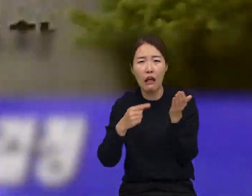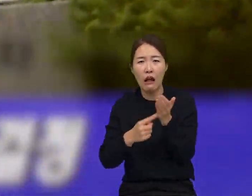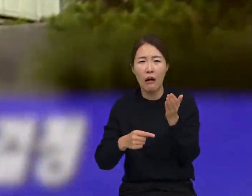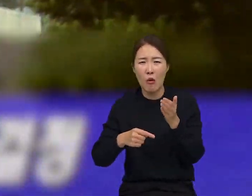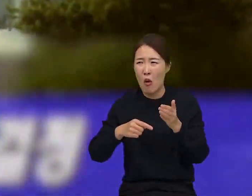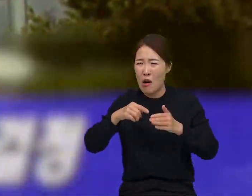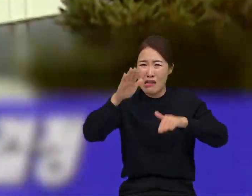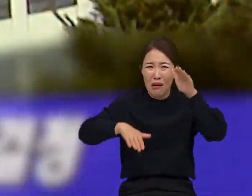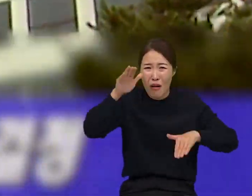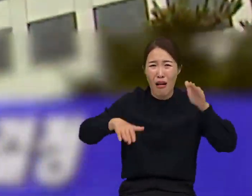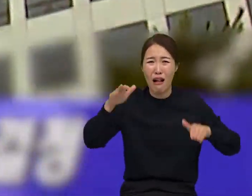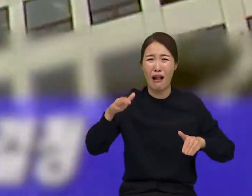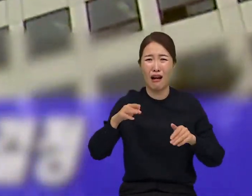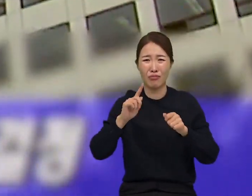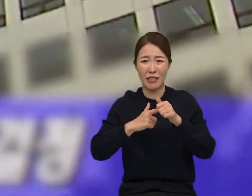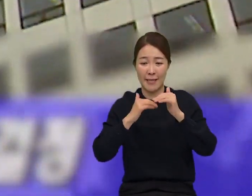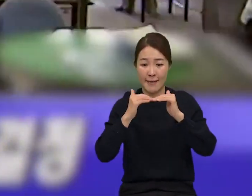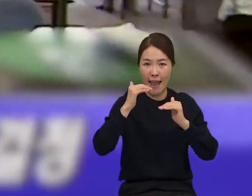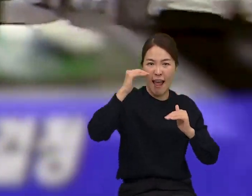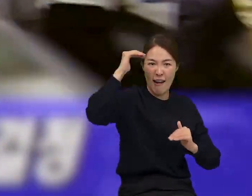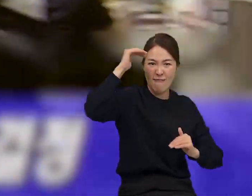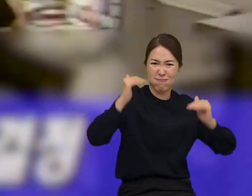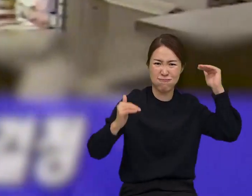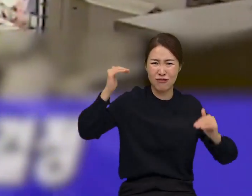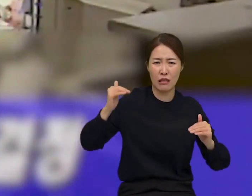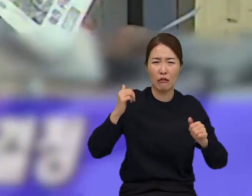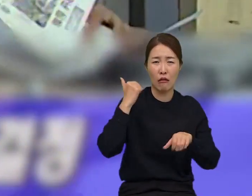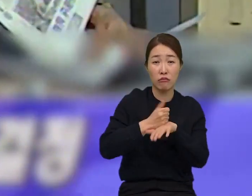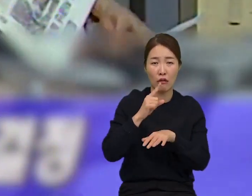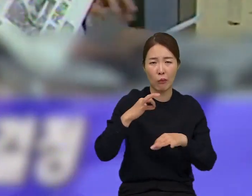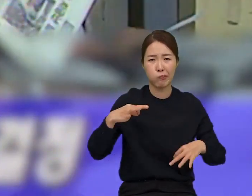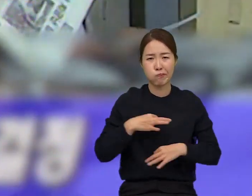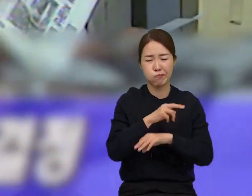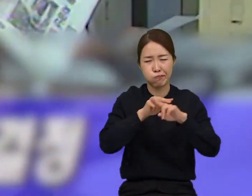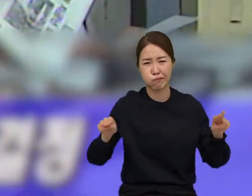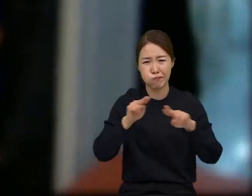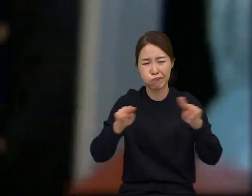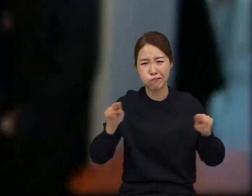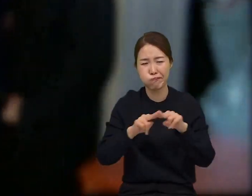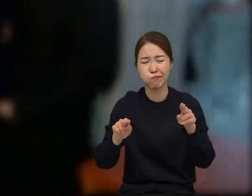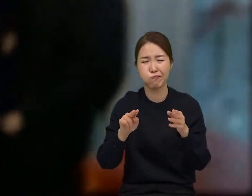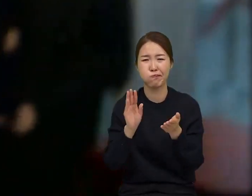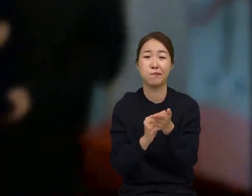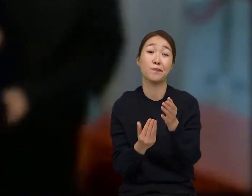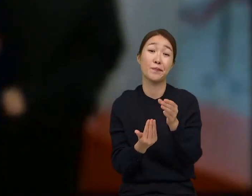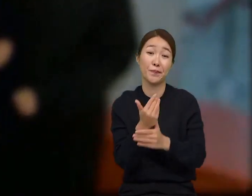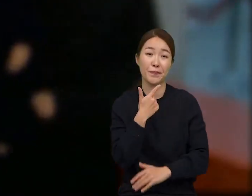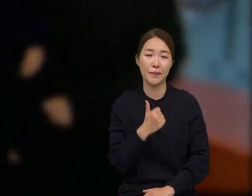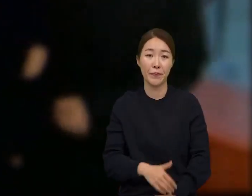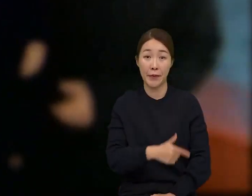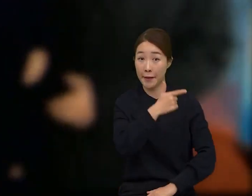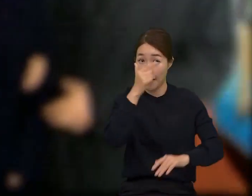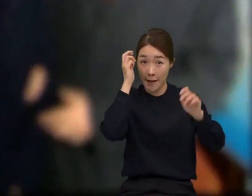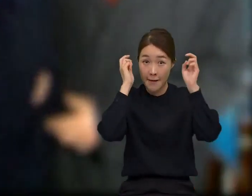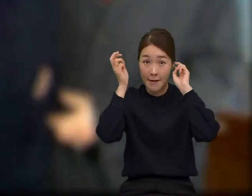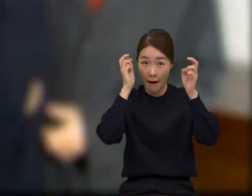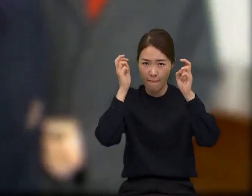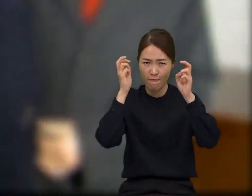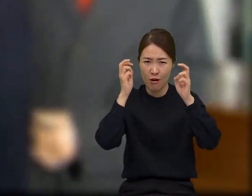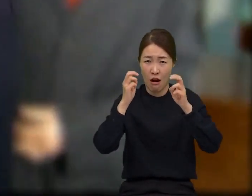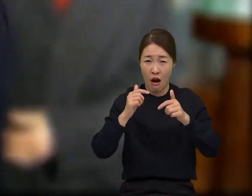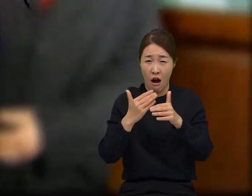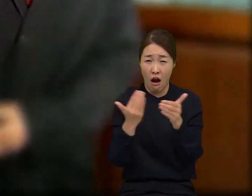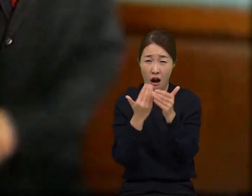무분별한 확장으로 인한 계열 기업의 연쇄 도산과 같은 부작용을 낳기도 했다. 대기업 총수의 왕성한